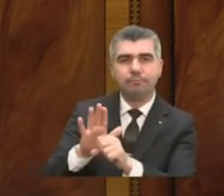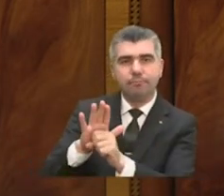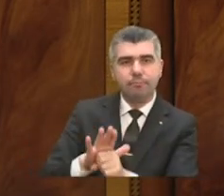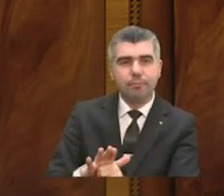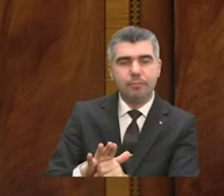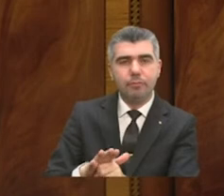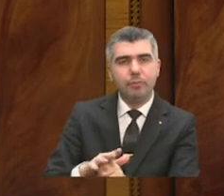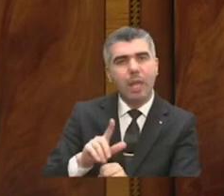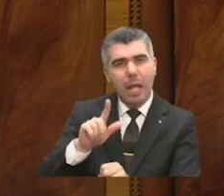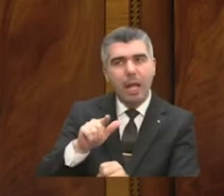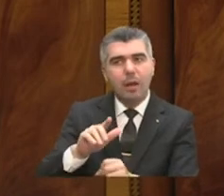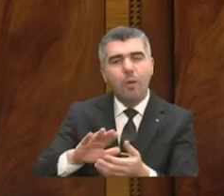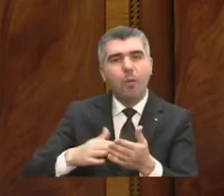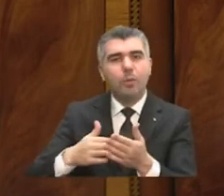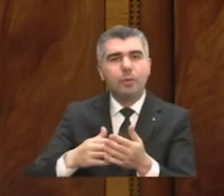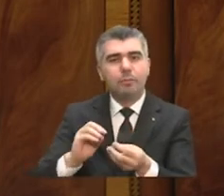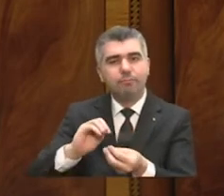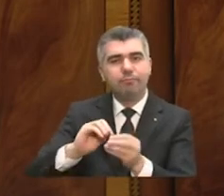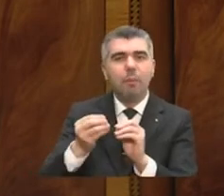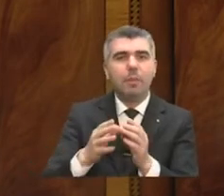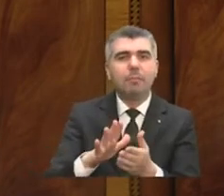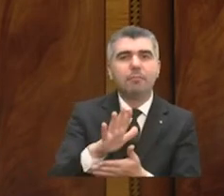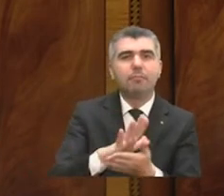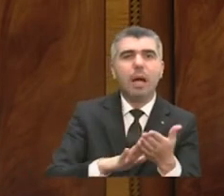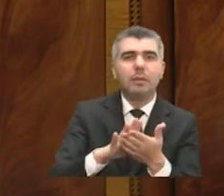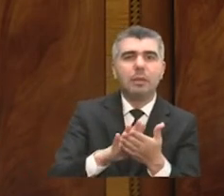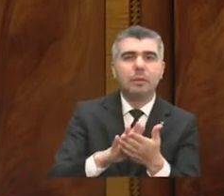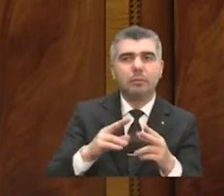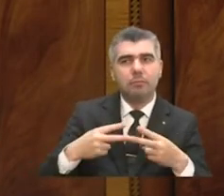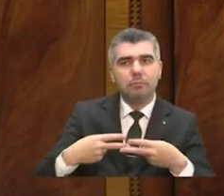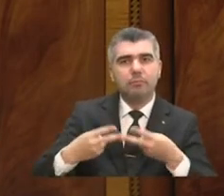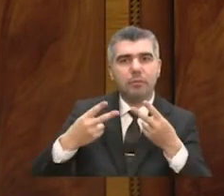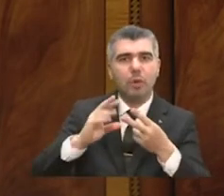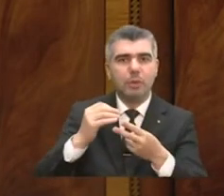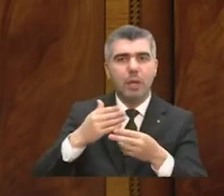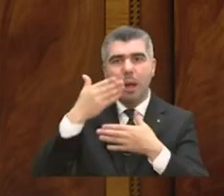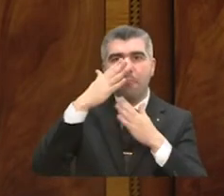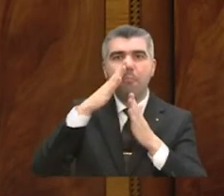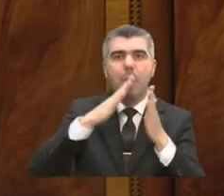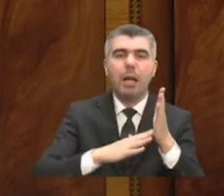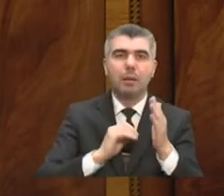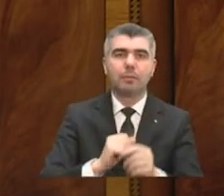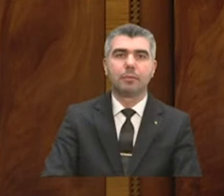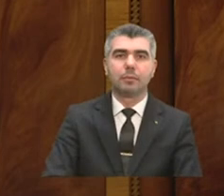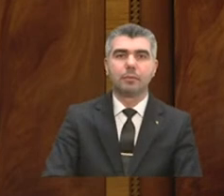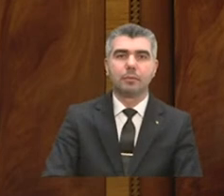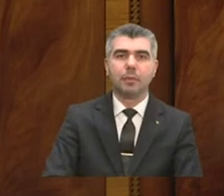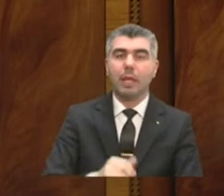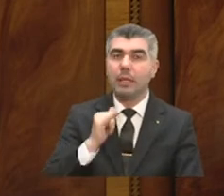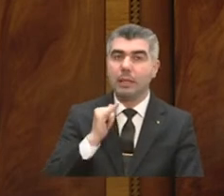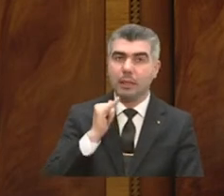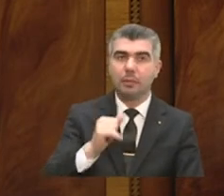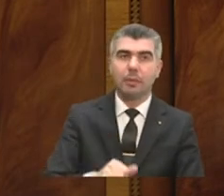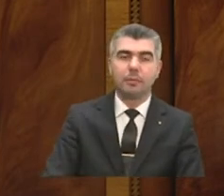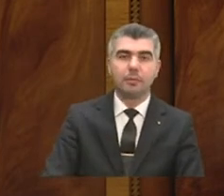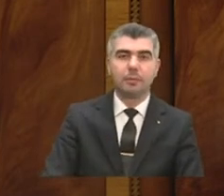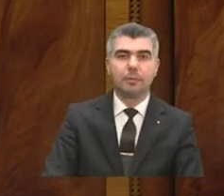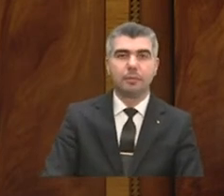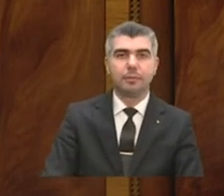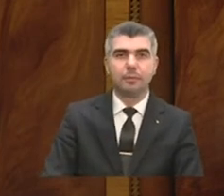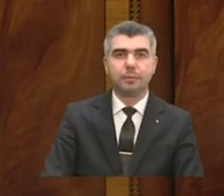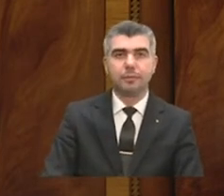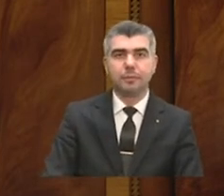libertés n'est en fait qu'une couverture utilisée pour